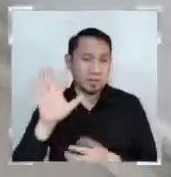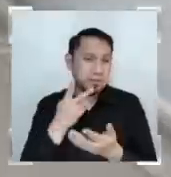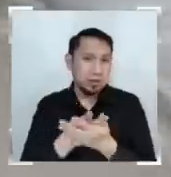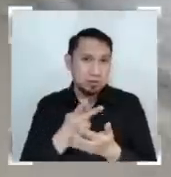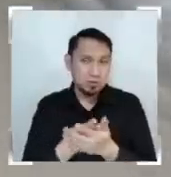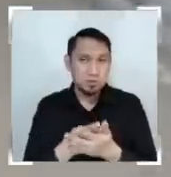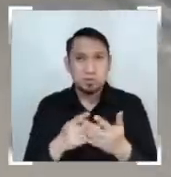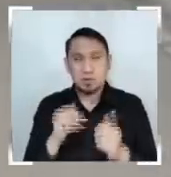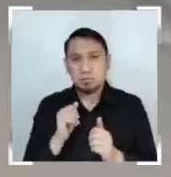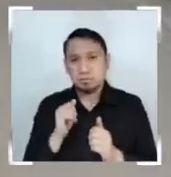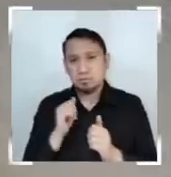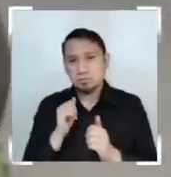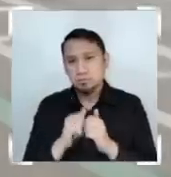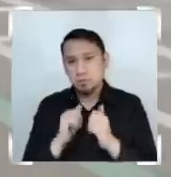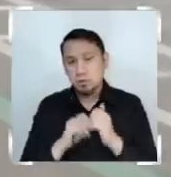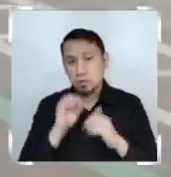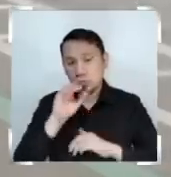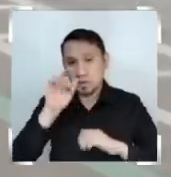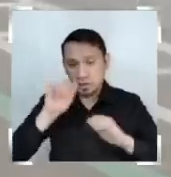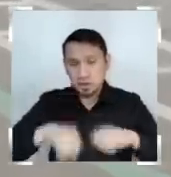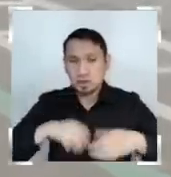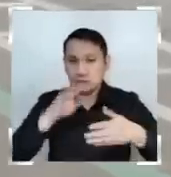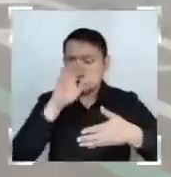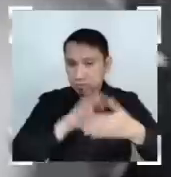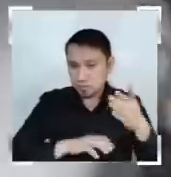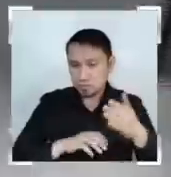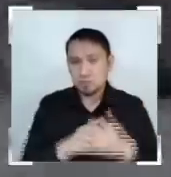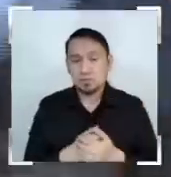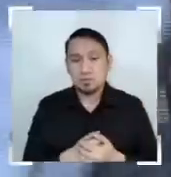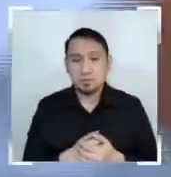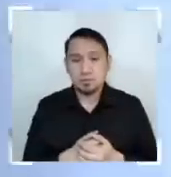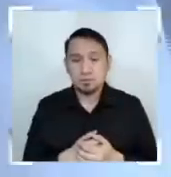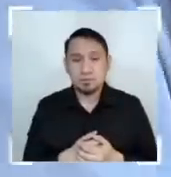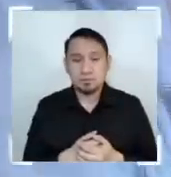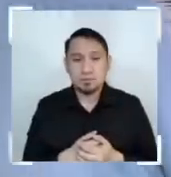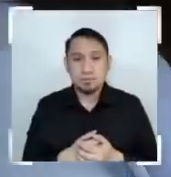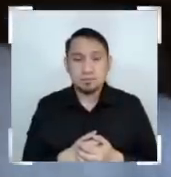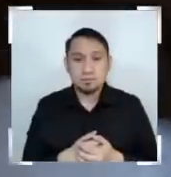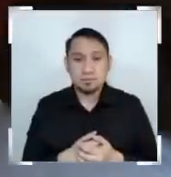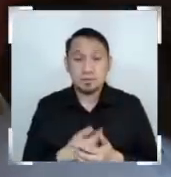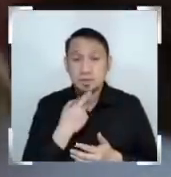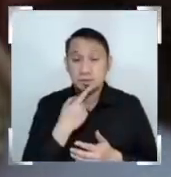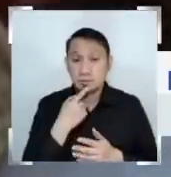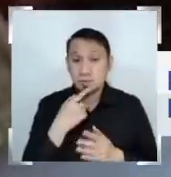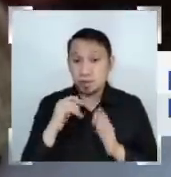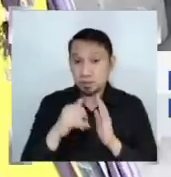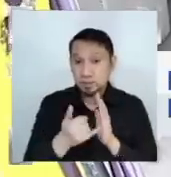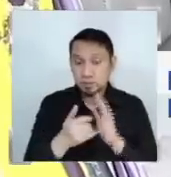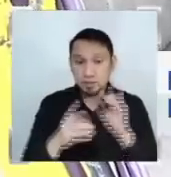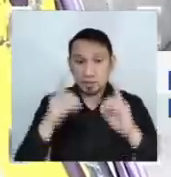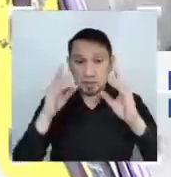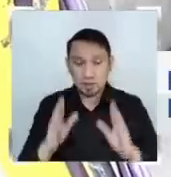So kung maibababa sana, at least palapit sila dito sa Metro Manila na price. Kaya naman para sa jeepney driver na si Ruben, kulang